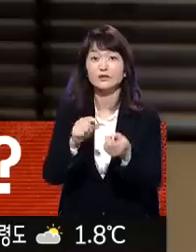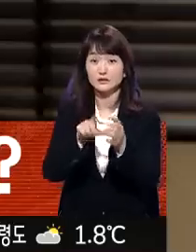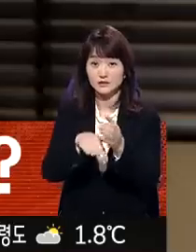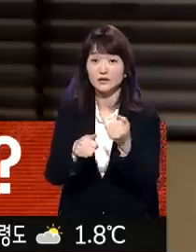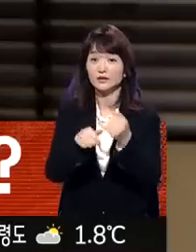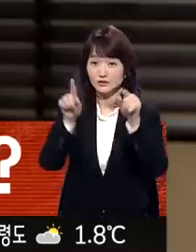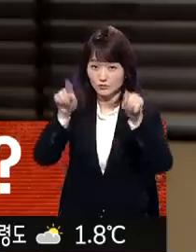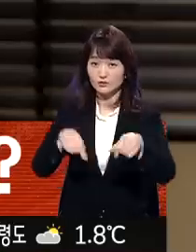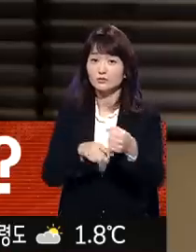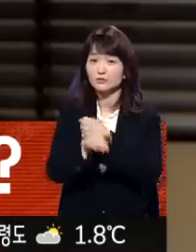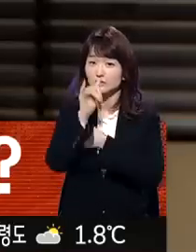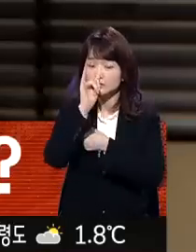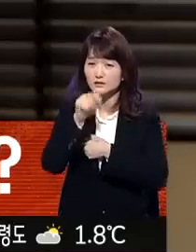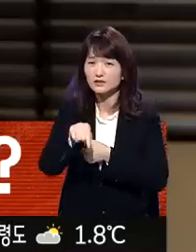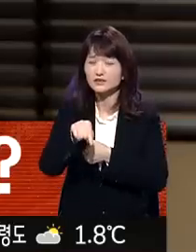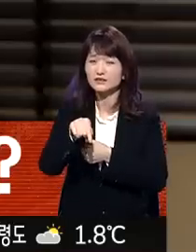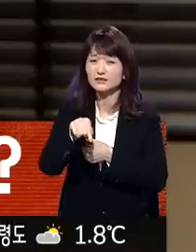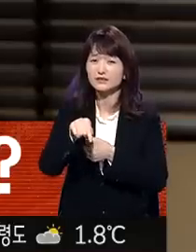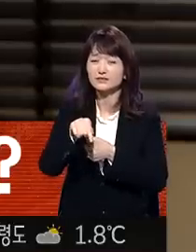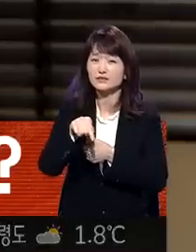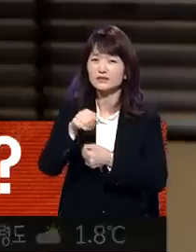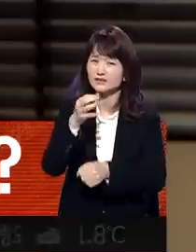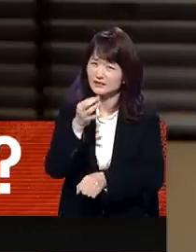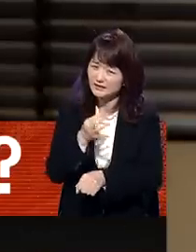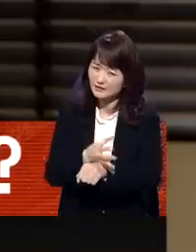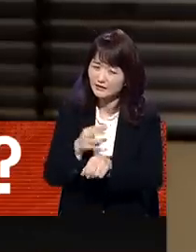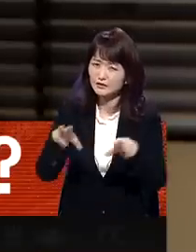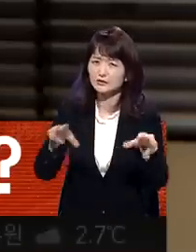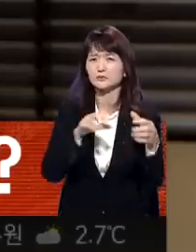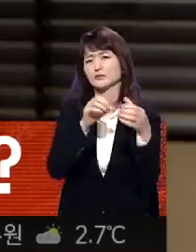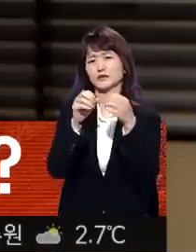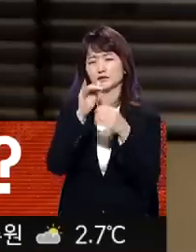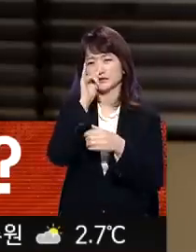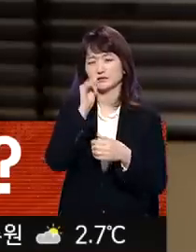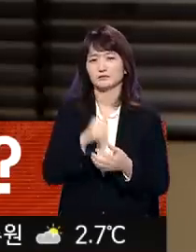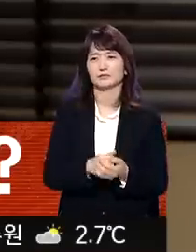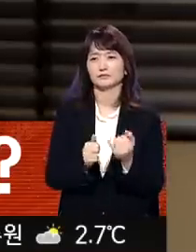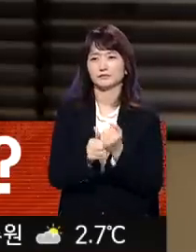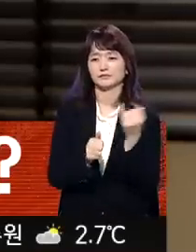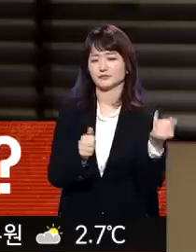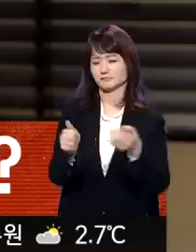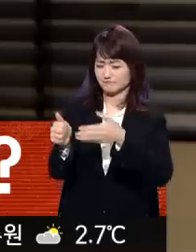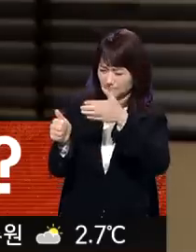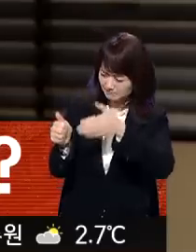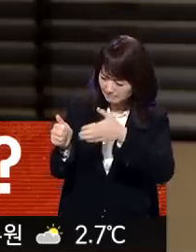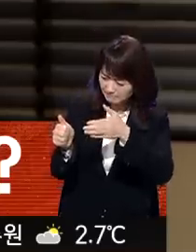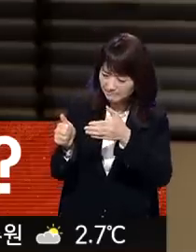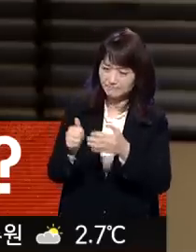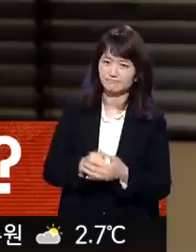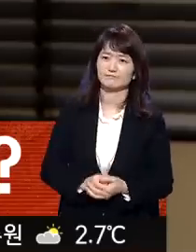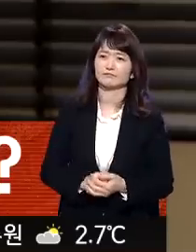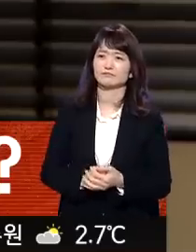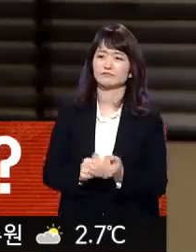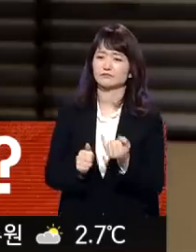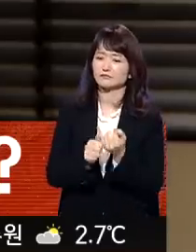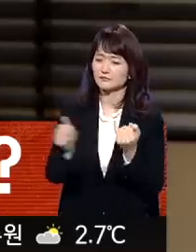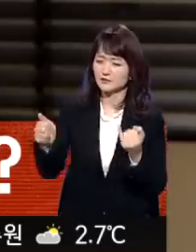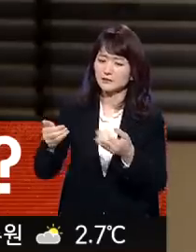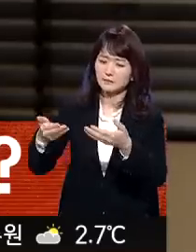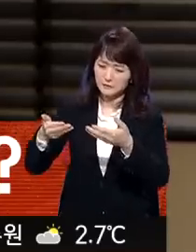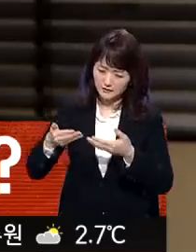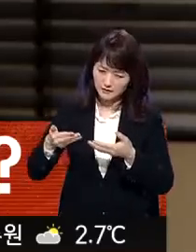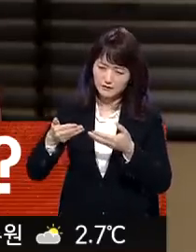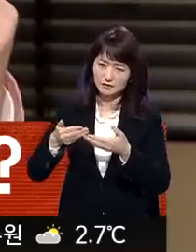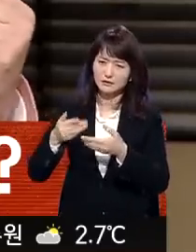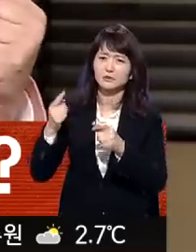사유가 될 수 있지만 단순 이 정도면 아직까지는 대화가 되는 상황이거든요. 아내가 요청을 해야 되고 남편이 좀 받아들이는 상황이 된다